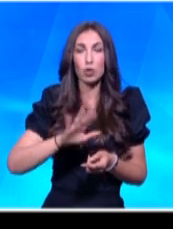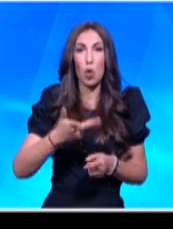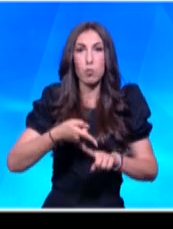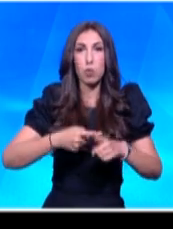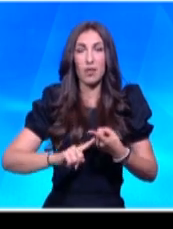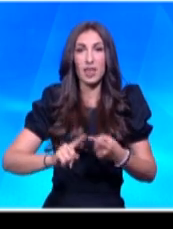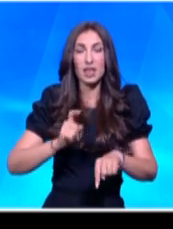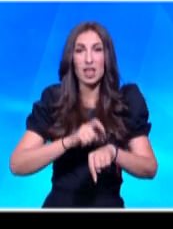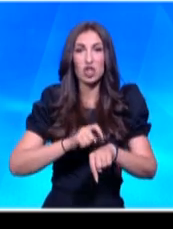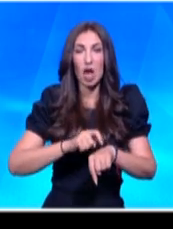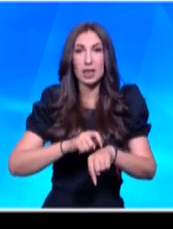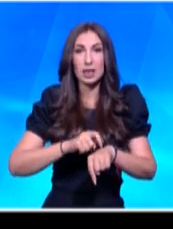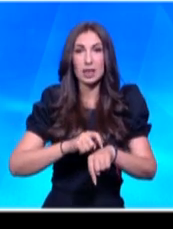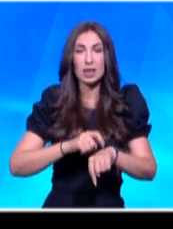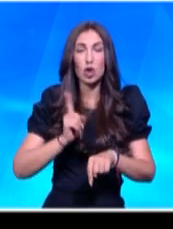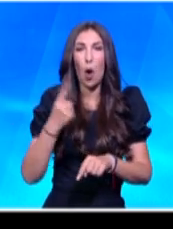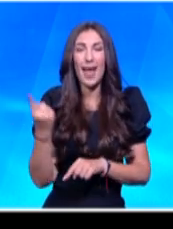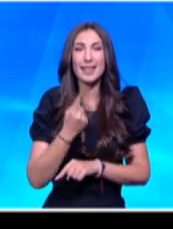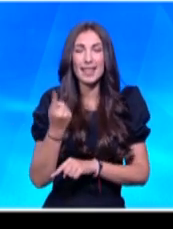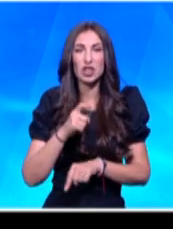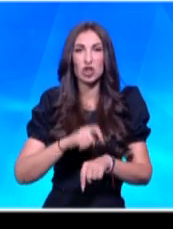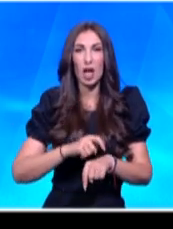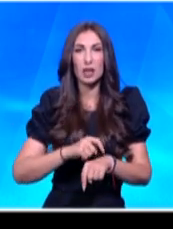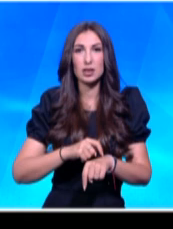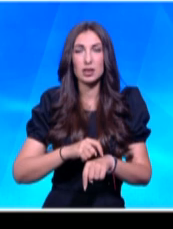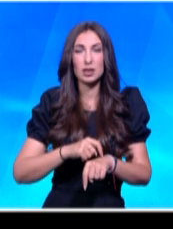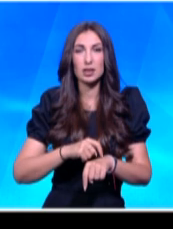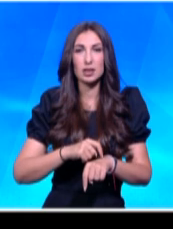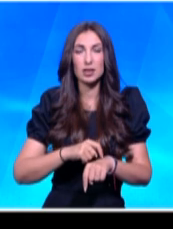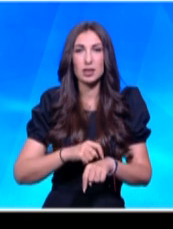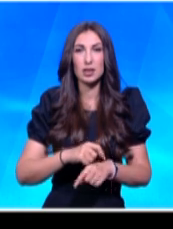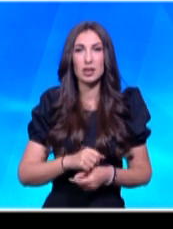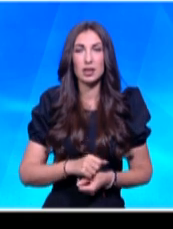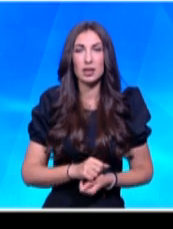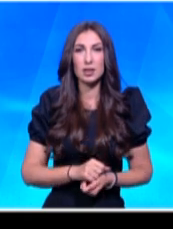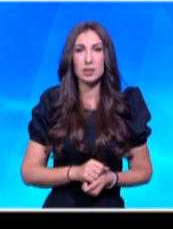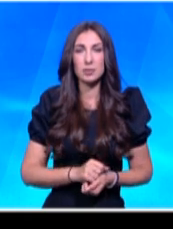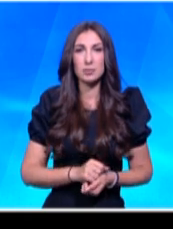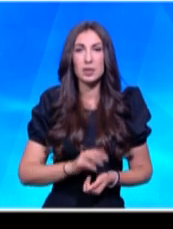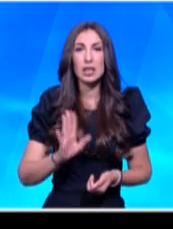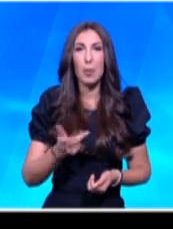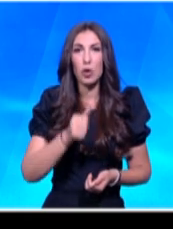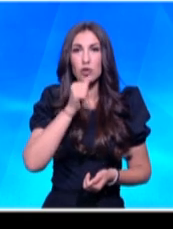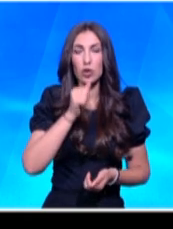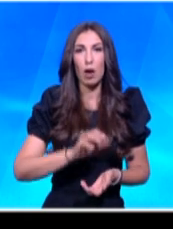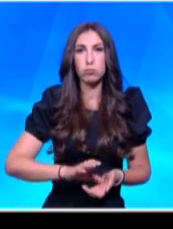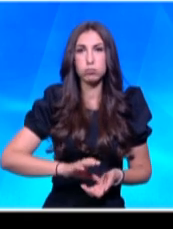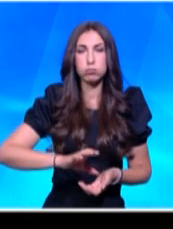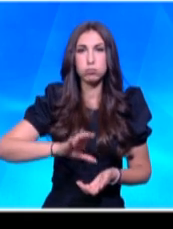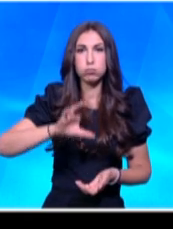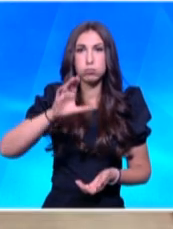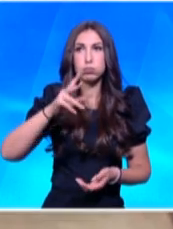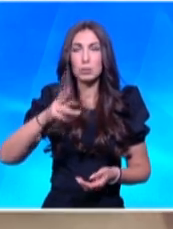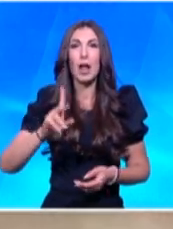половин час до един час моята кола тя започна да се отмества и се спрява в едно